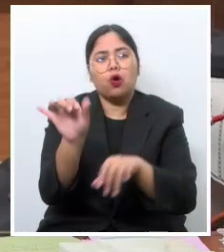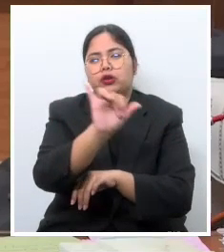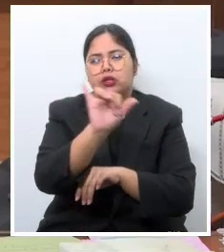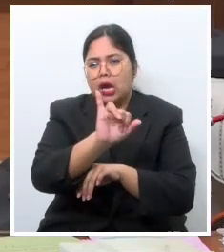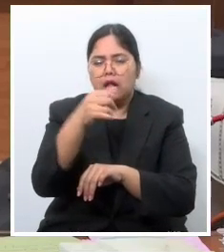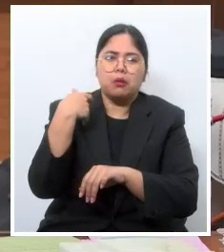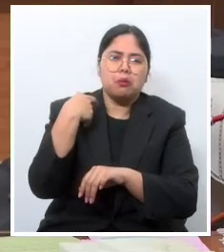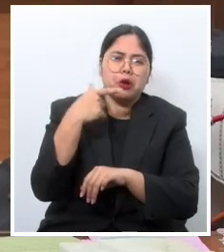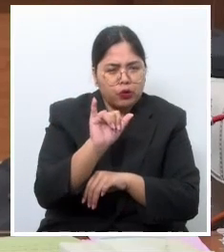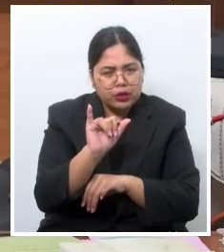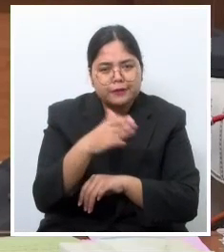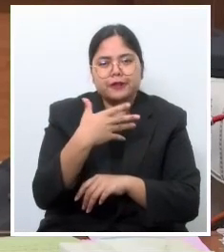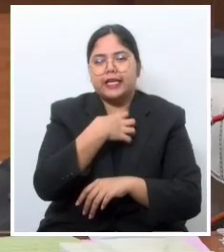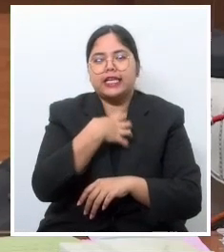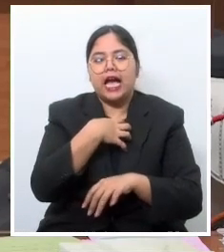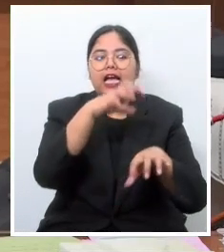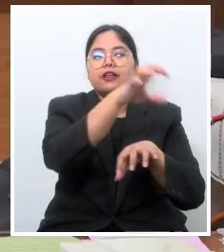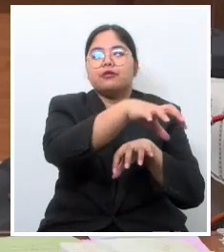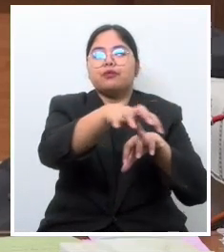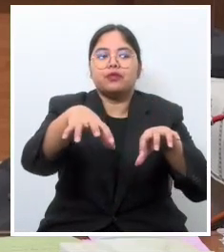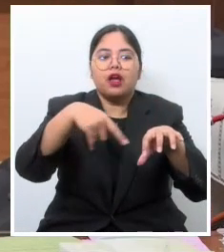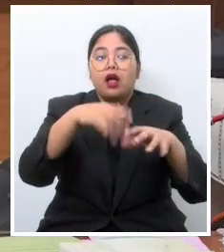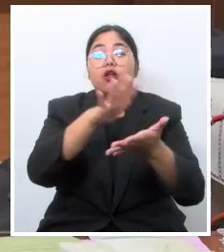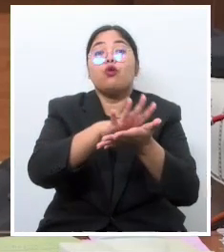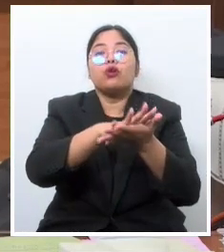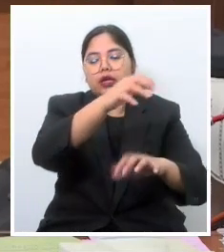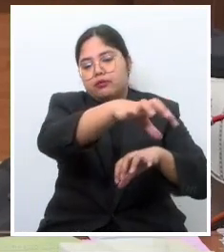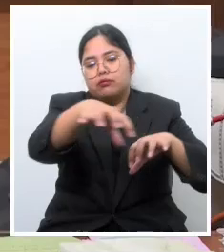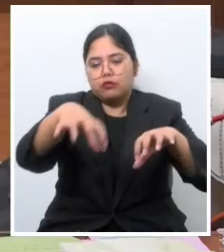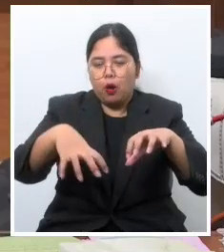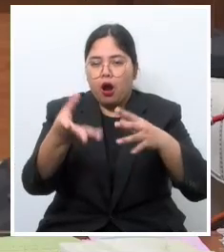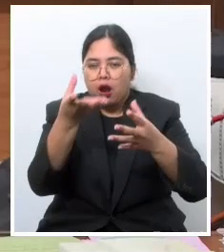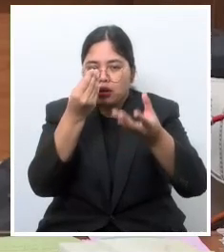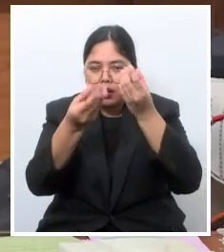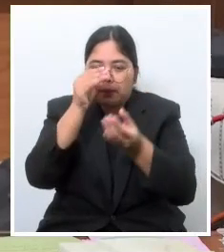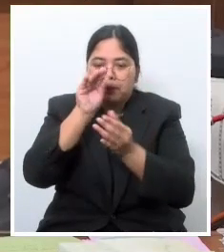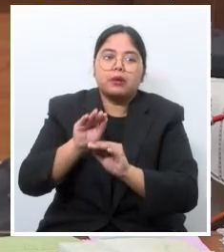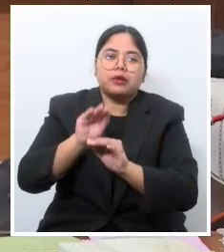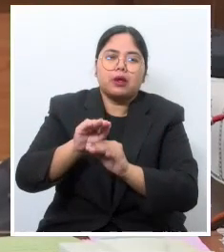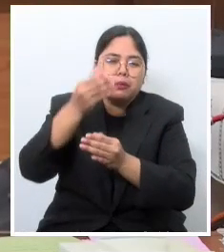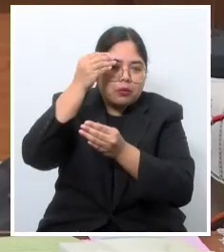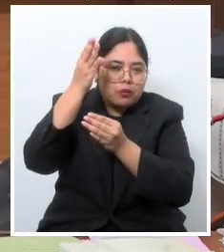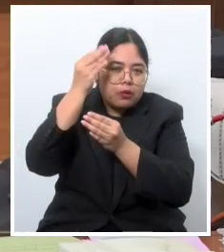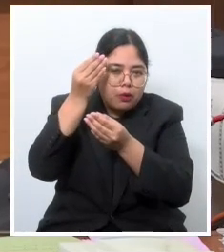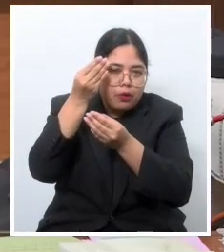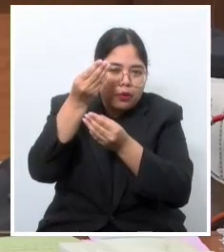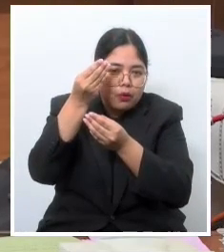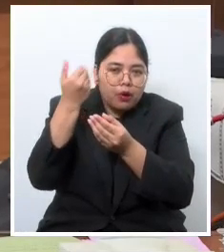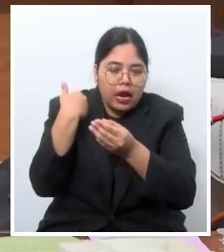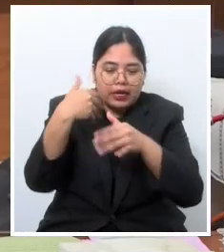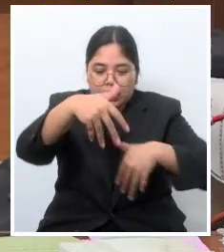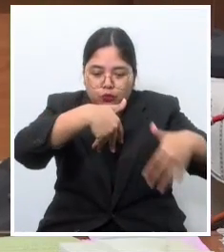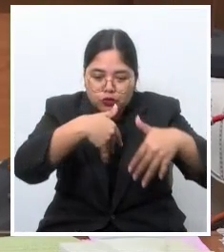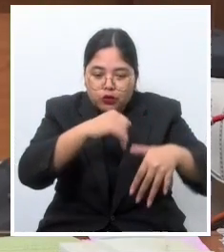ทำคืออยากให้โรงเรียนทุกโรงเนี่ยเก็บสะสมองค์ความรู้ในท้องถิ่นนั้นหรือใน